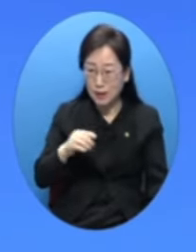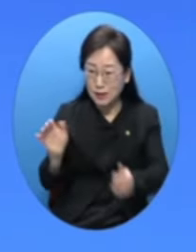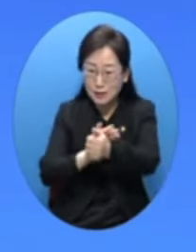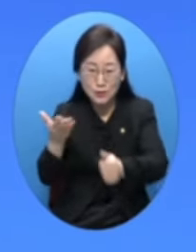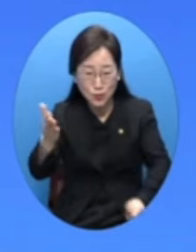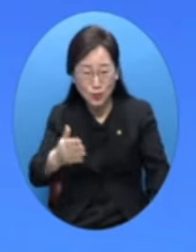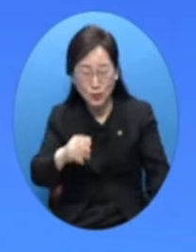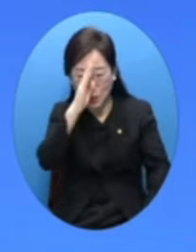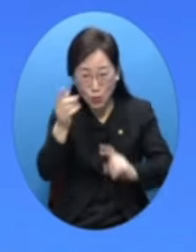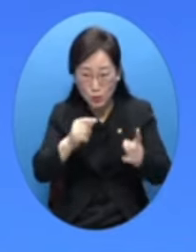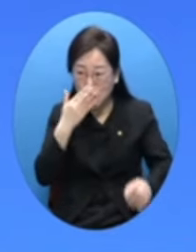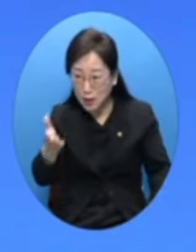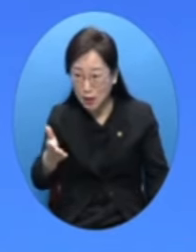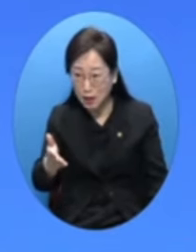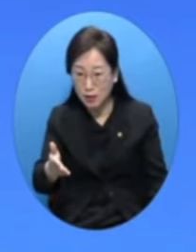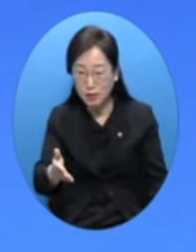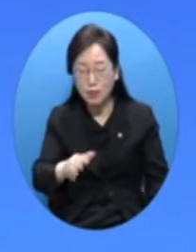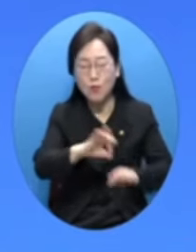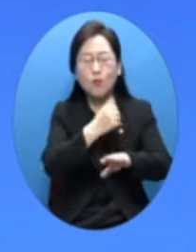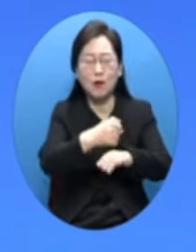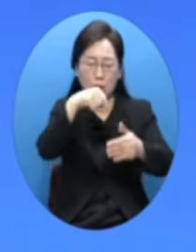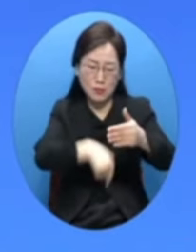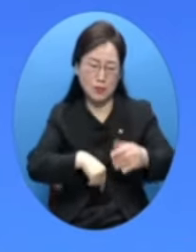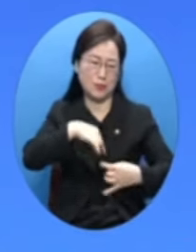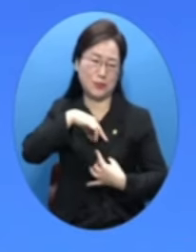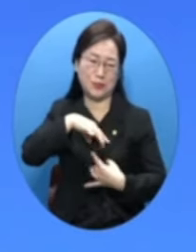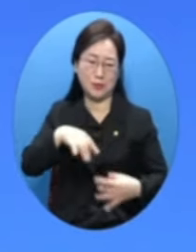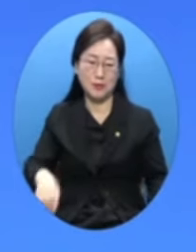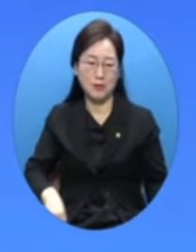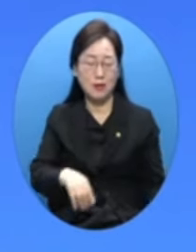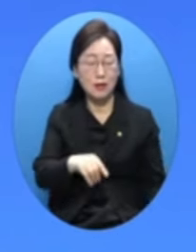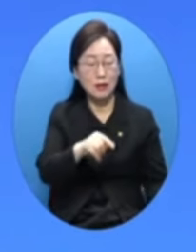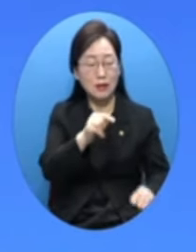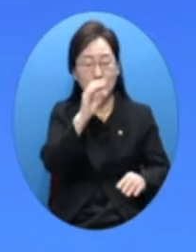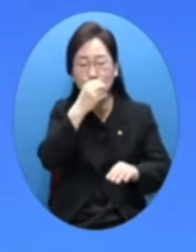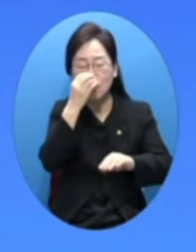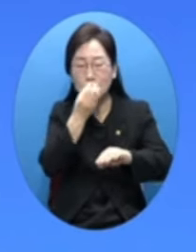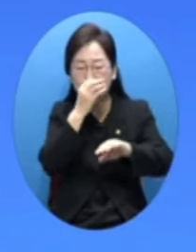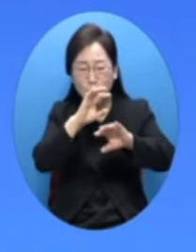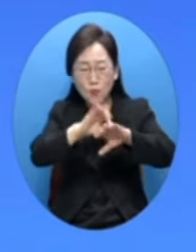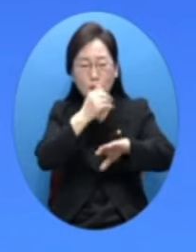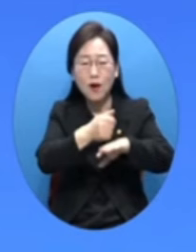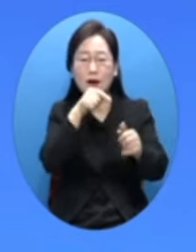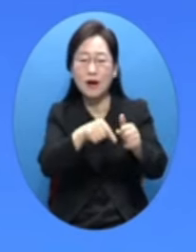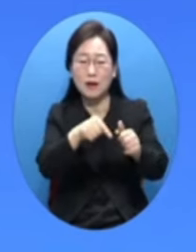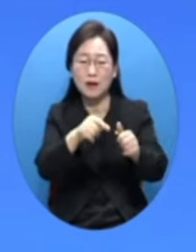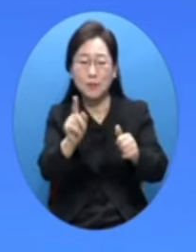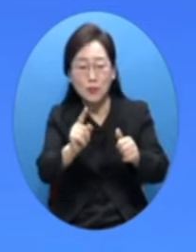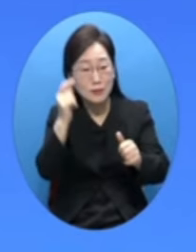하나님의 사람들이 있는데 하나님의 사람들이 있다는 것을 그는